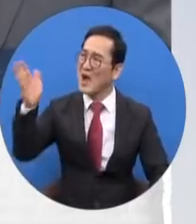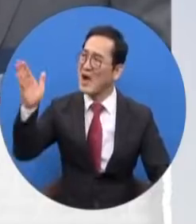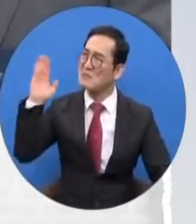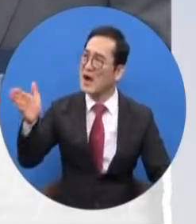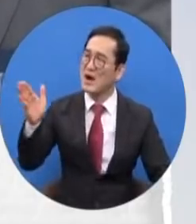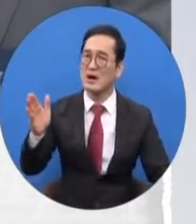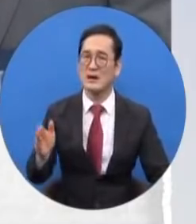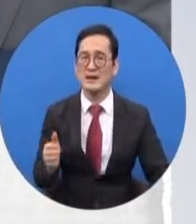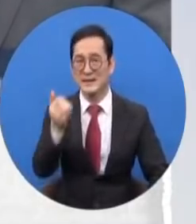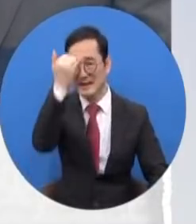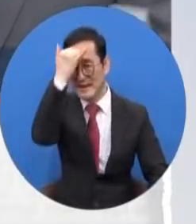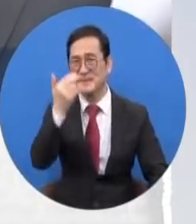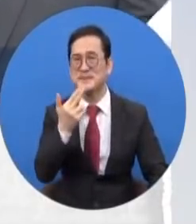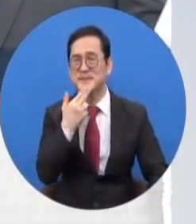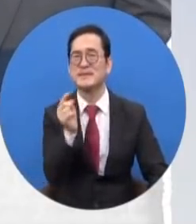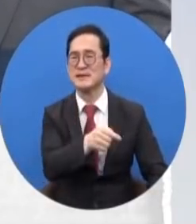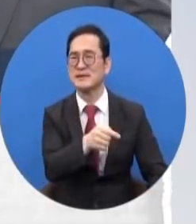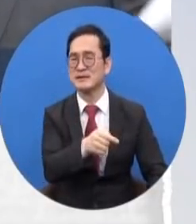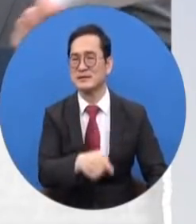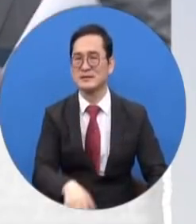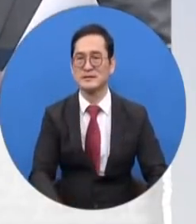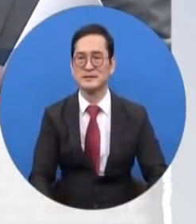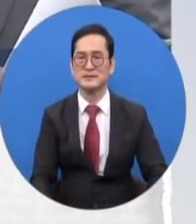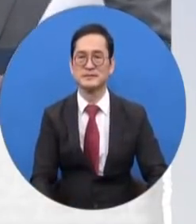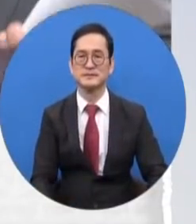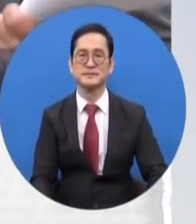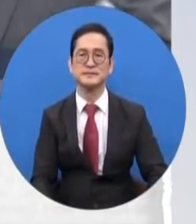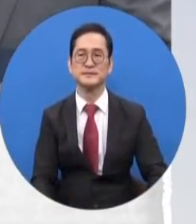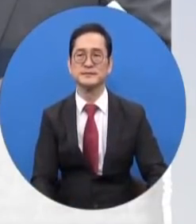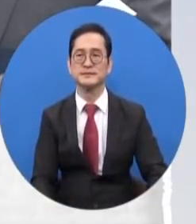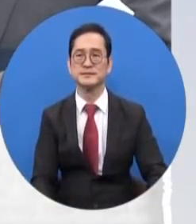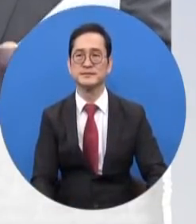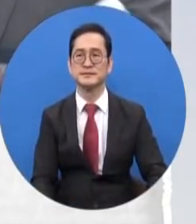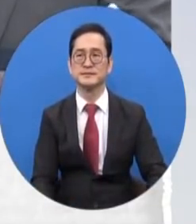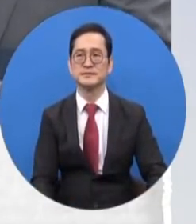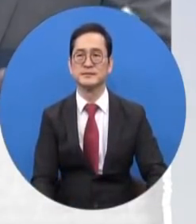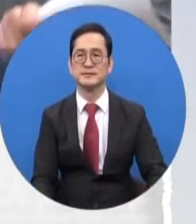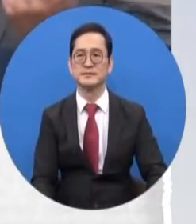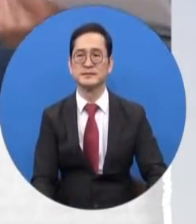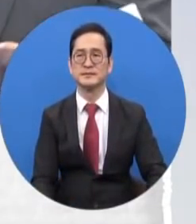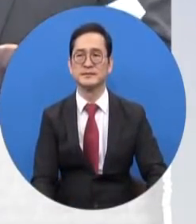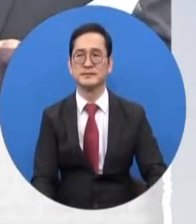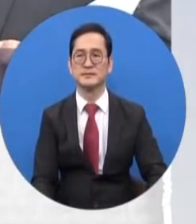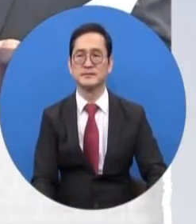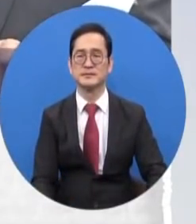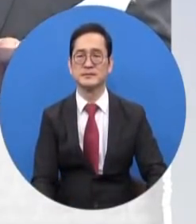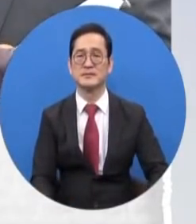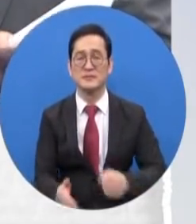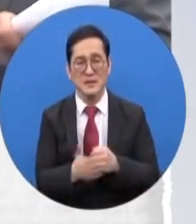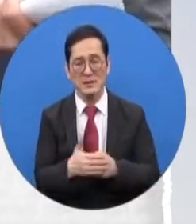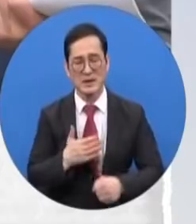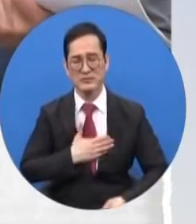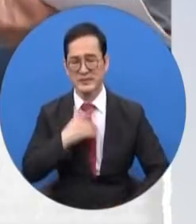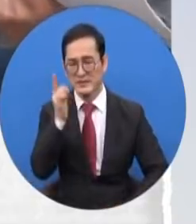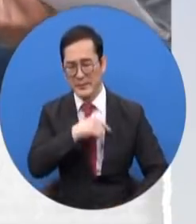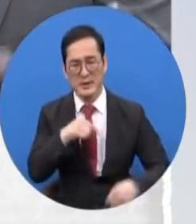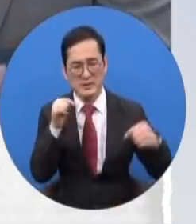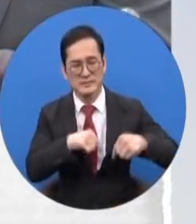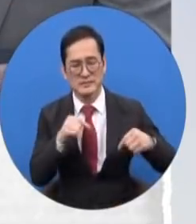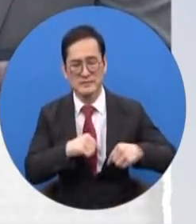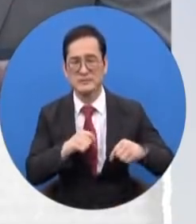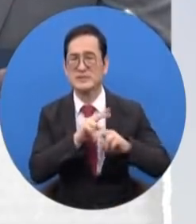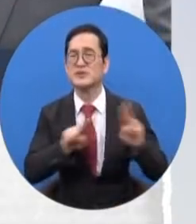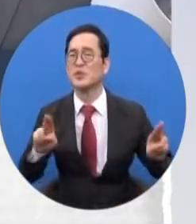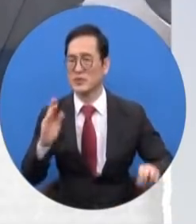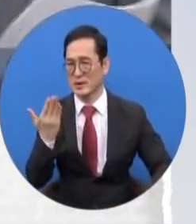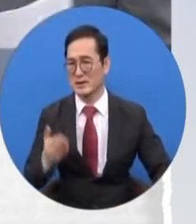말아라는 식으로 이야기를 했고 굉장히 운신의 폭을 좁혀놓은 상태에서 압박하는 그림이 되니까 예. 이 실무 협상이 원만하게 이루어질 수 없는 상황이